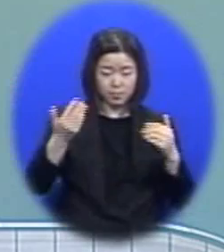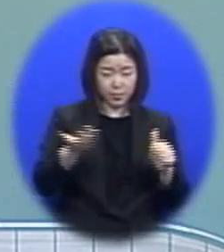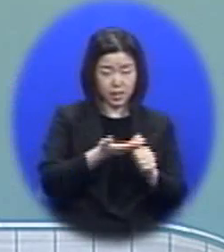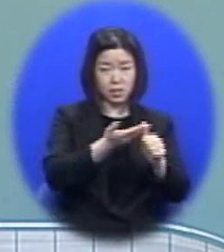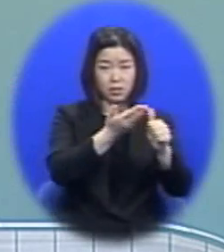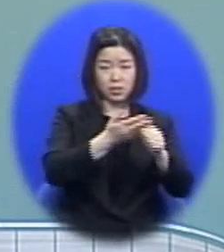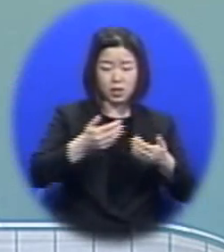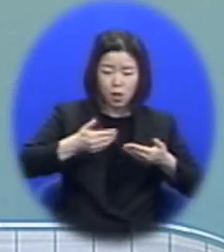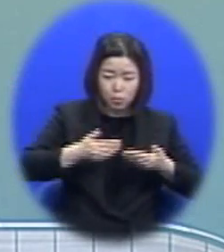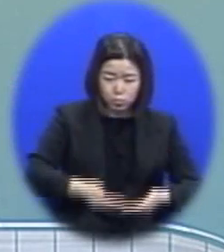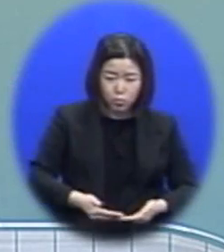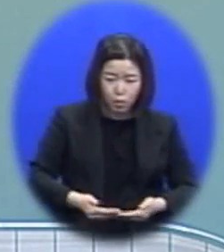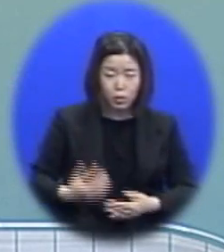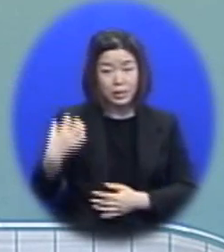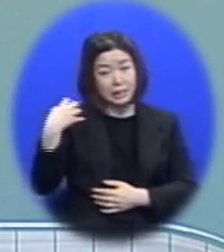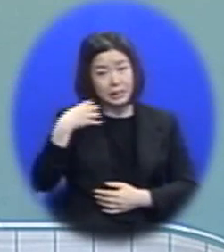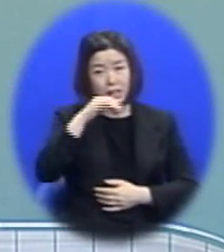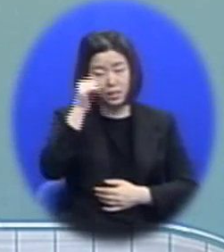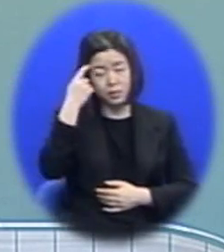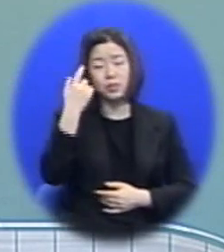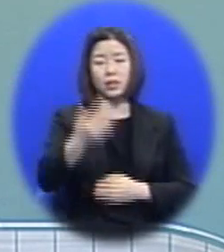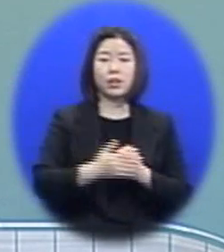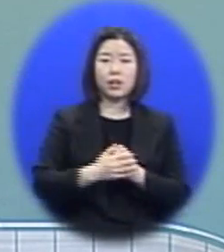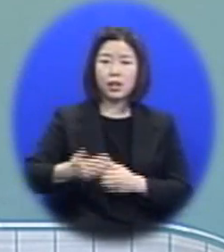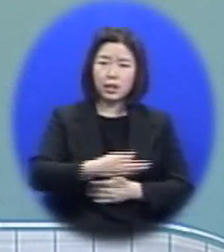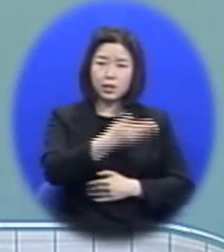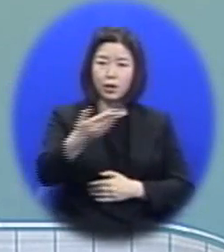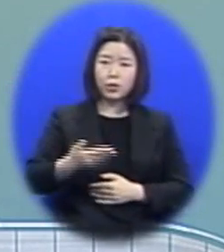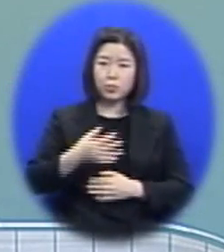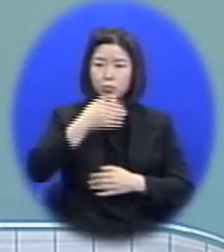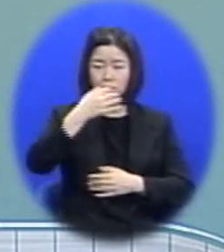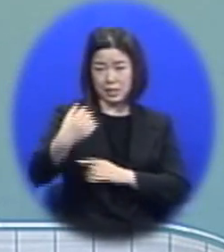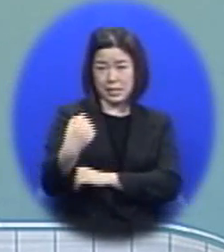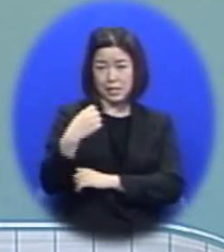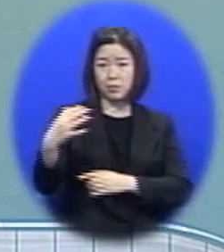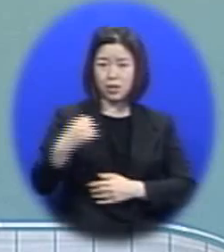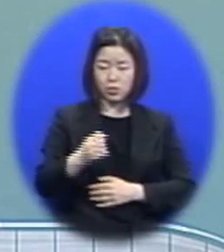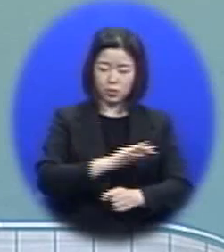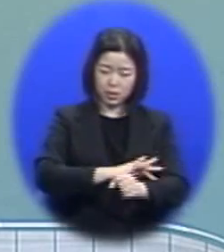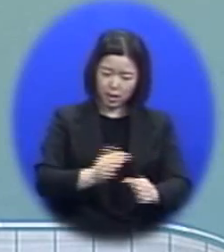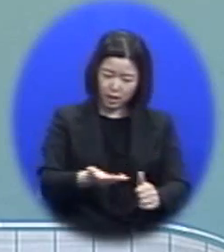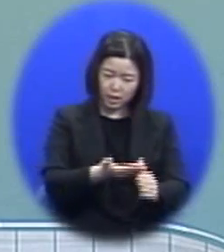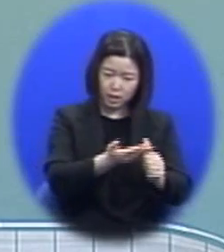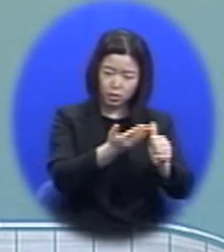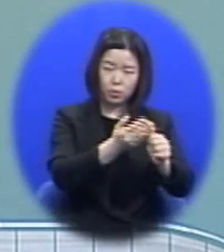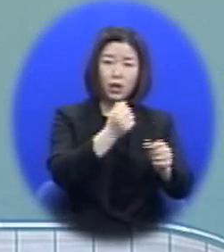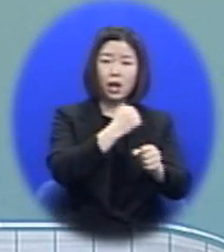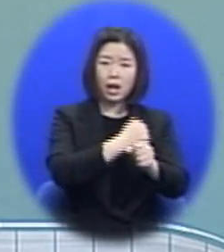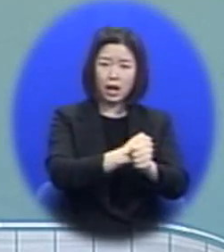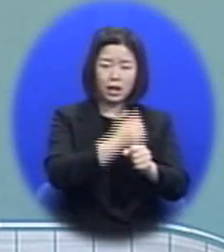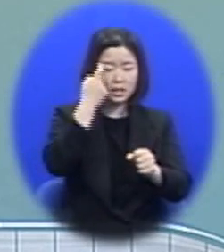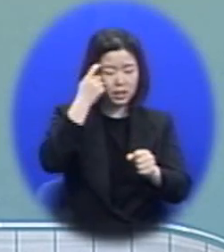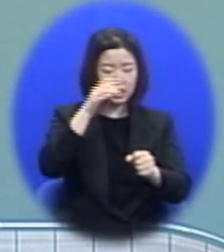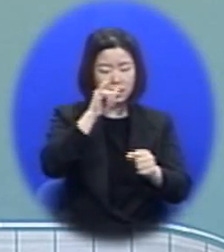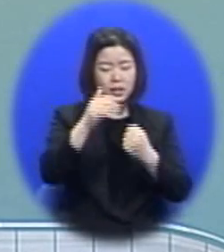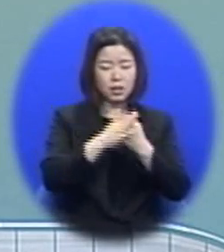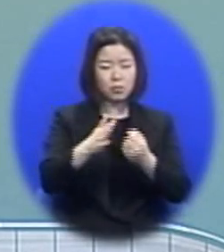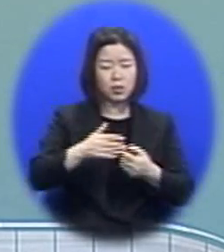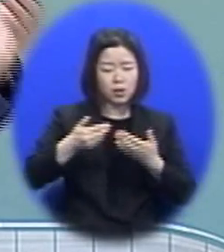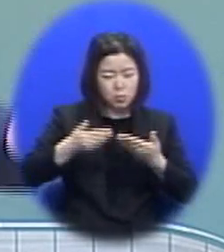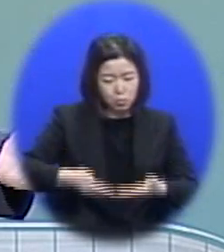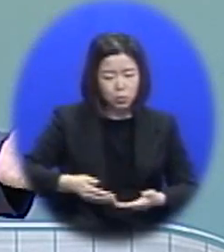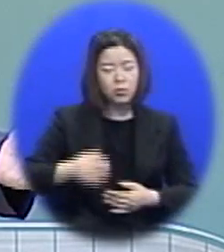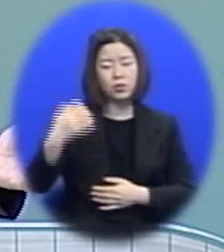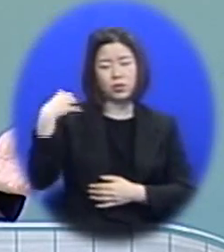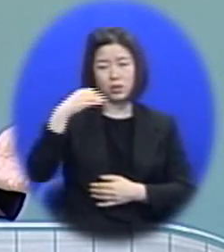짐처럼 여겨지니 여러분의 힘으로 잘 길러 보려니까 무거운 짐인 거예요 할 수